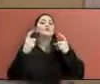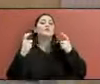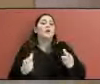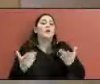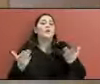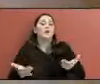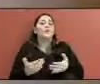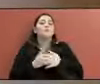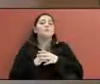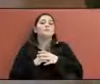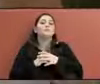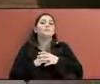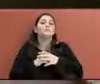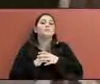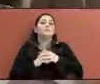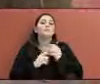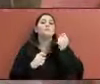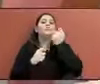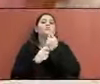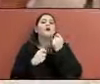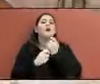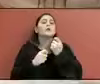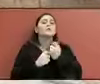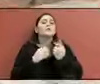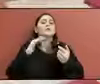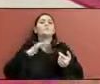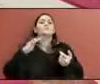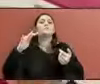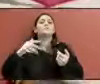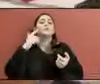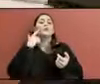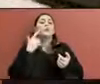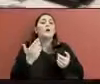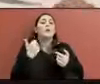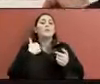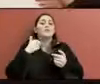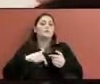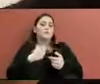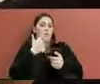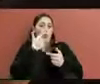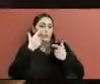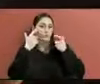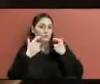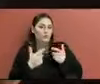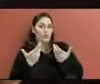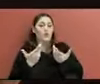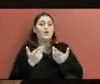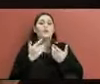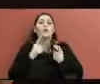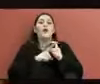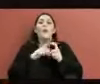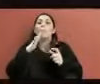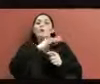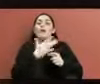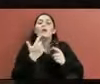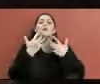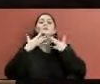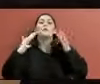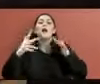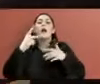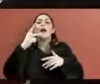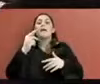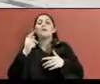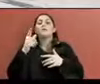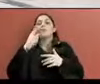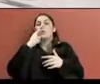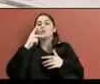yüzden şarj istasyonları noktasında şu anda biz Gölcük'te özellikle, Değirmendere sahilimizde, Kavaklı